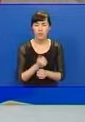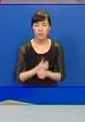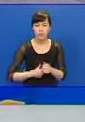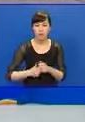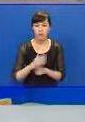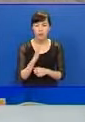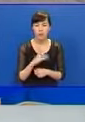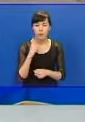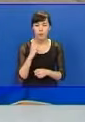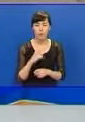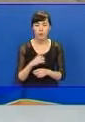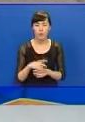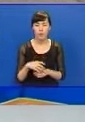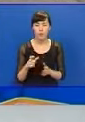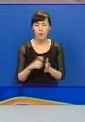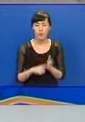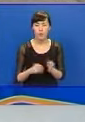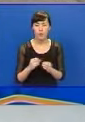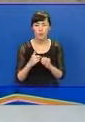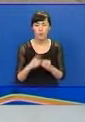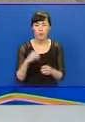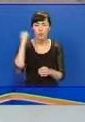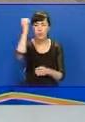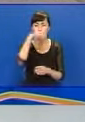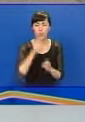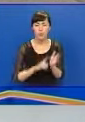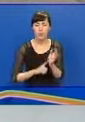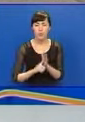ойлаймын. Өлең өлкесіне 11 жасынан бастап аяқ бастым.